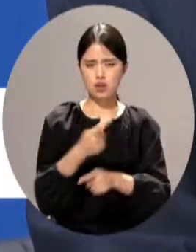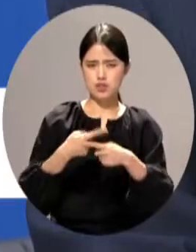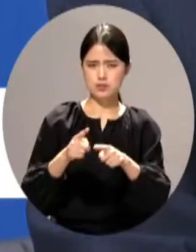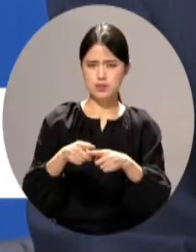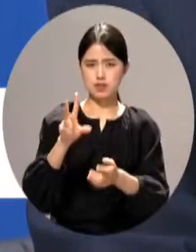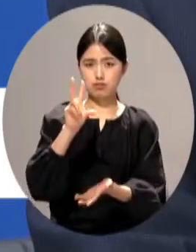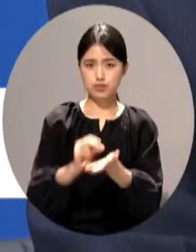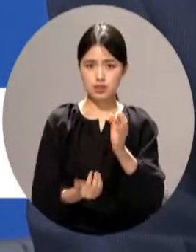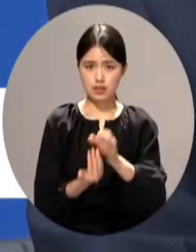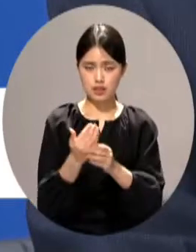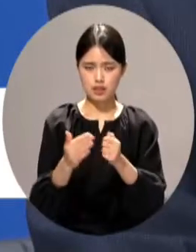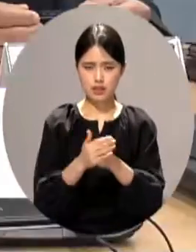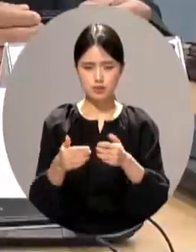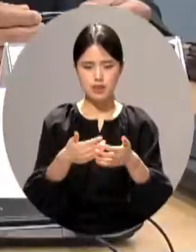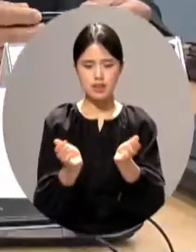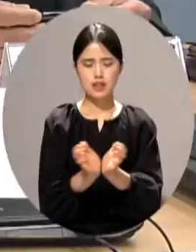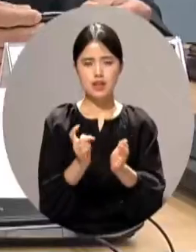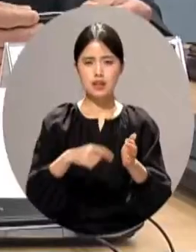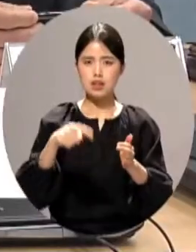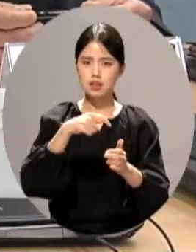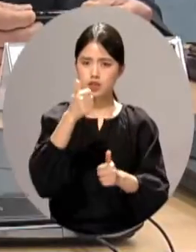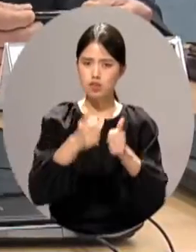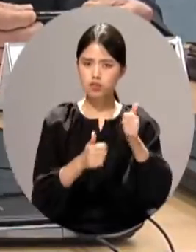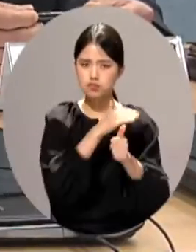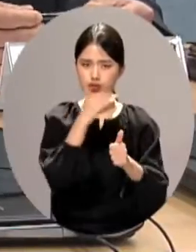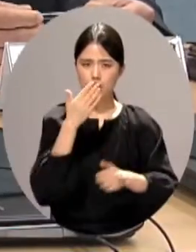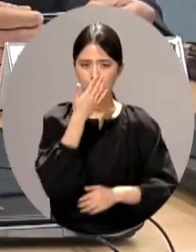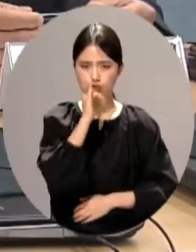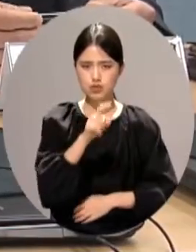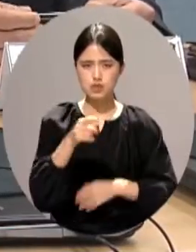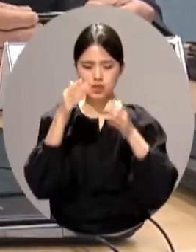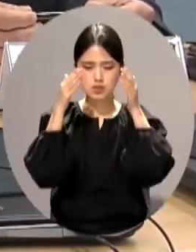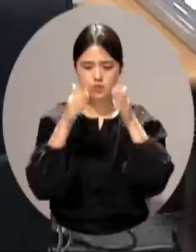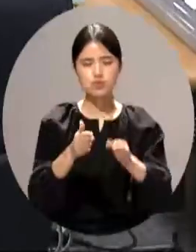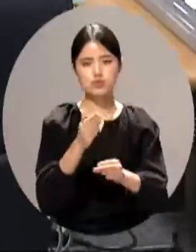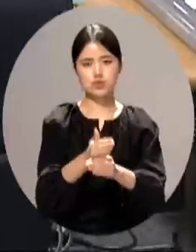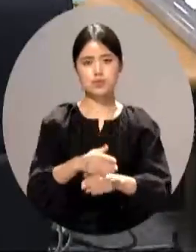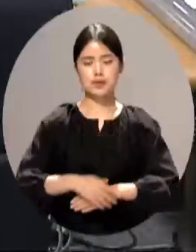자격심사 논란을 넘어 당내 경선을 치를 수 있을지에 대해서 관심이 모아지고 있습니다.